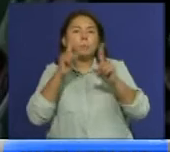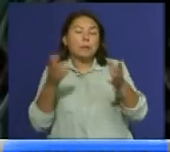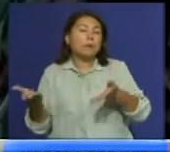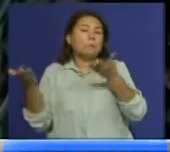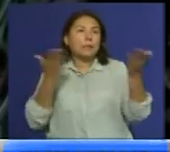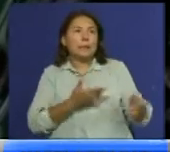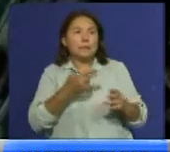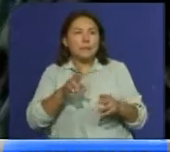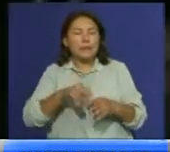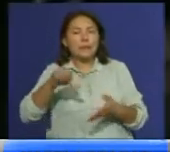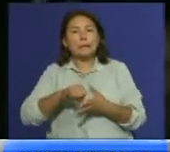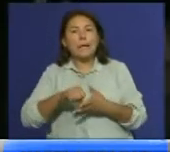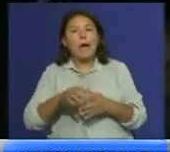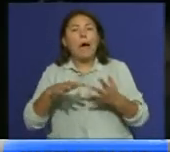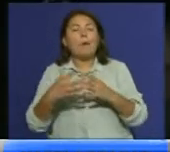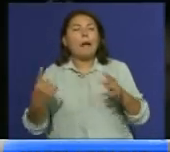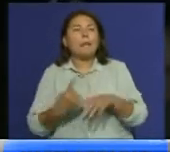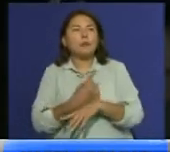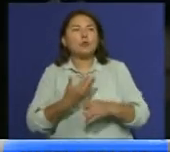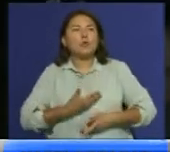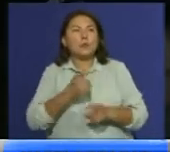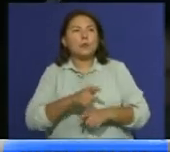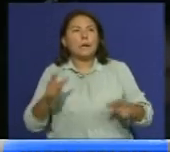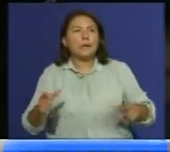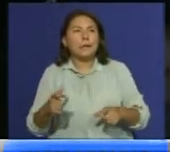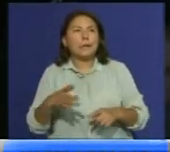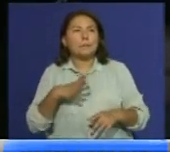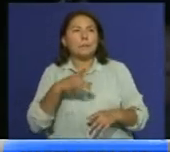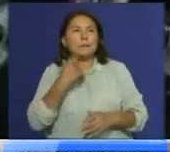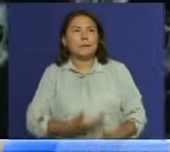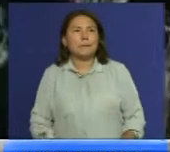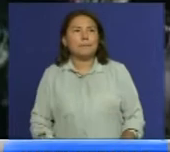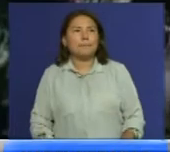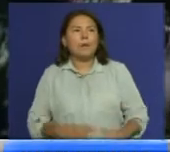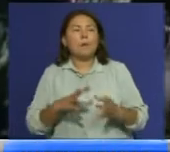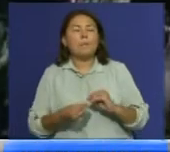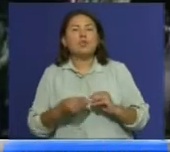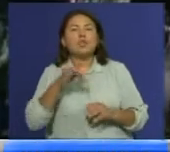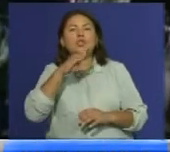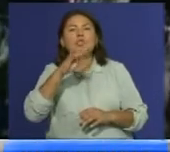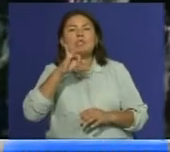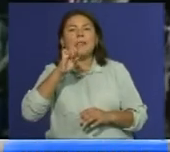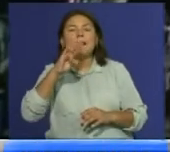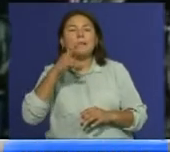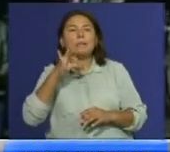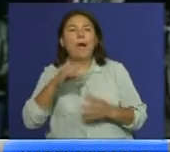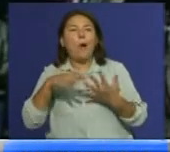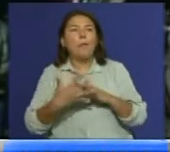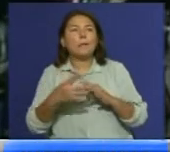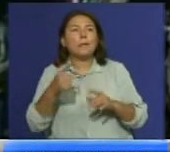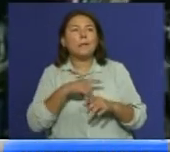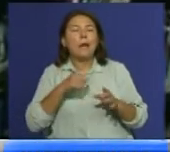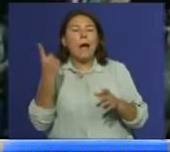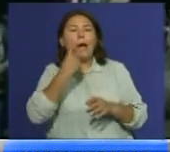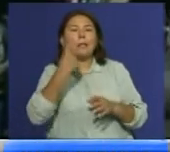белсене қатысты. Әсіресе алғашқы аудан орталығы Жыңғылды тұрғындары дес берер емес. Негізгі Жыңғылды ауылы осы ауданымыздың ең алғашқы аудан